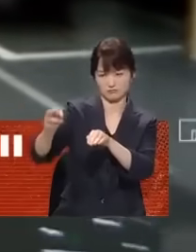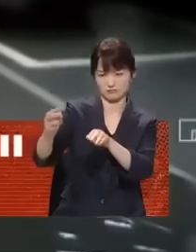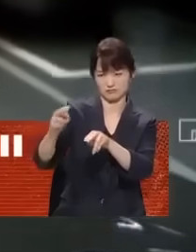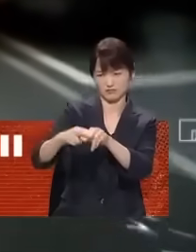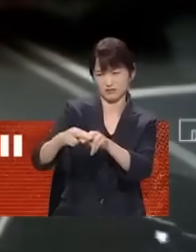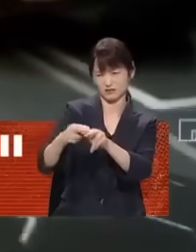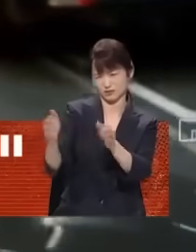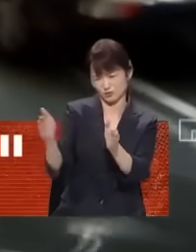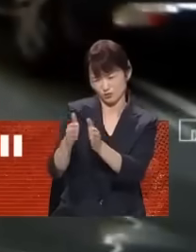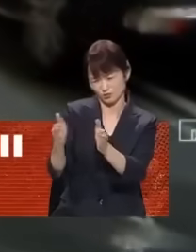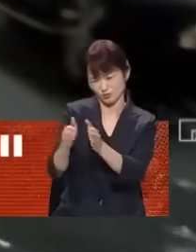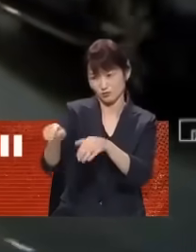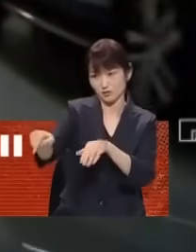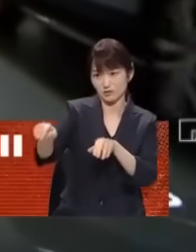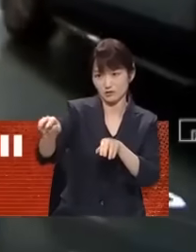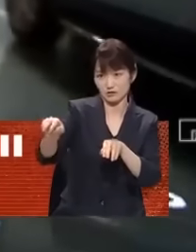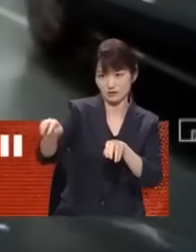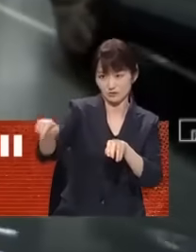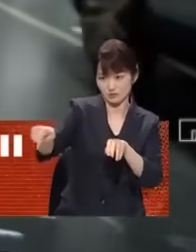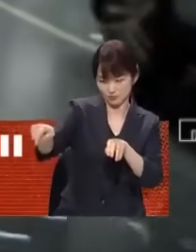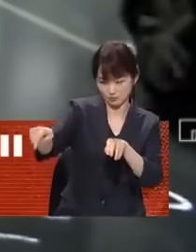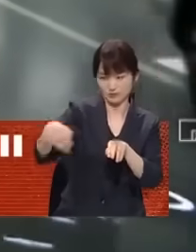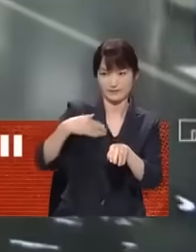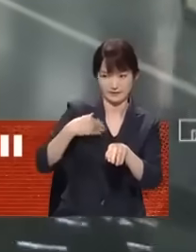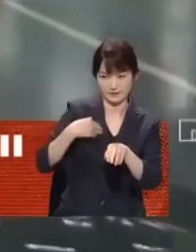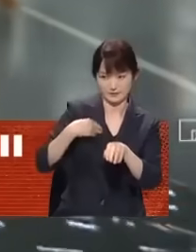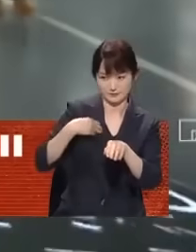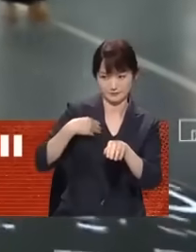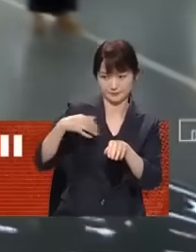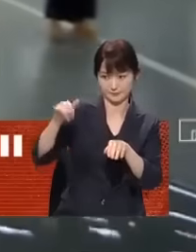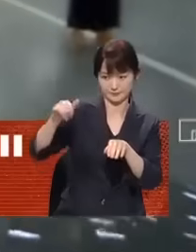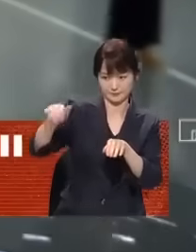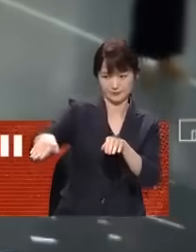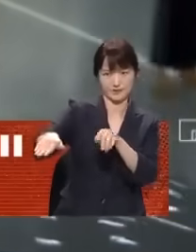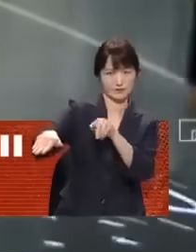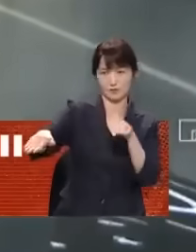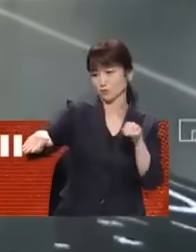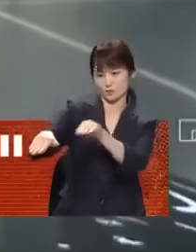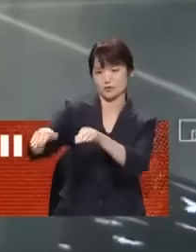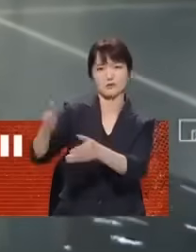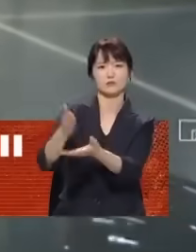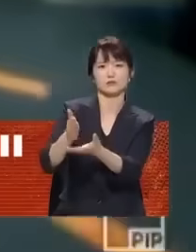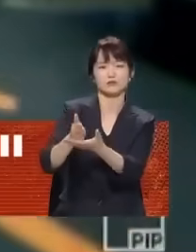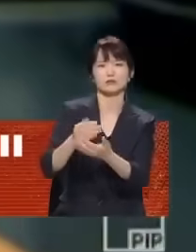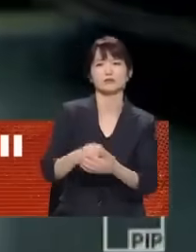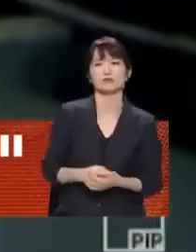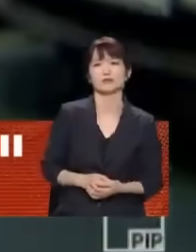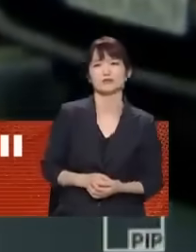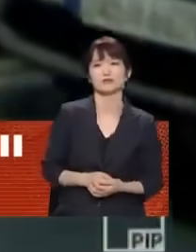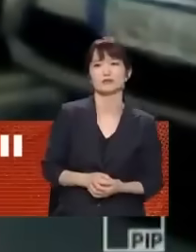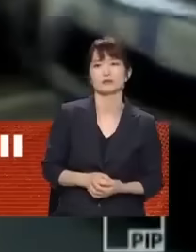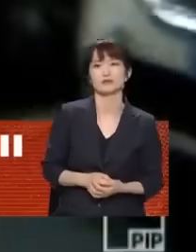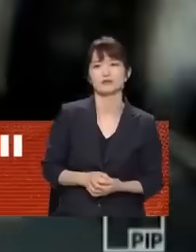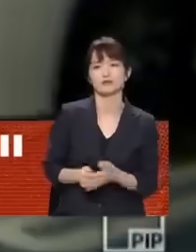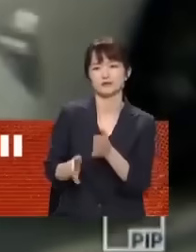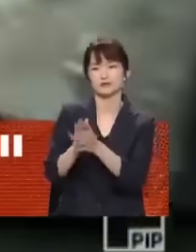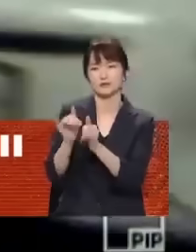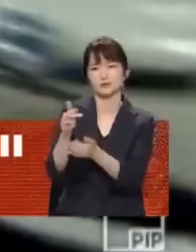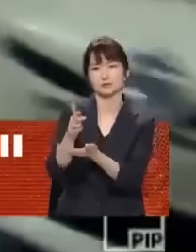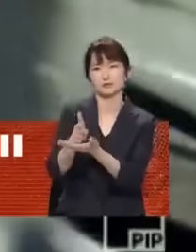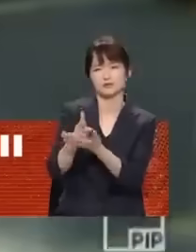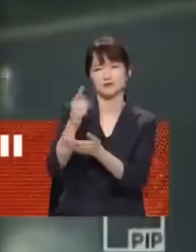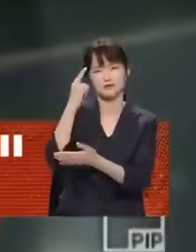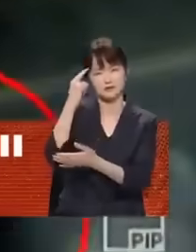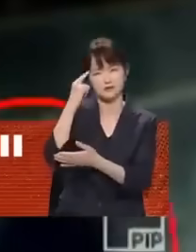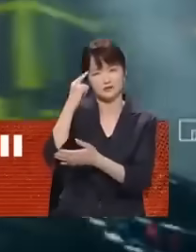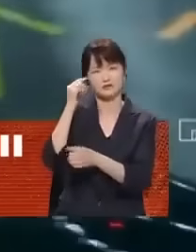다 가방 던지고 이 자리가 내 자리니까 들어오면 안 돼라고 얘기하는 건 좀 우리 주차 시민 의식에 좀 어긋나는 일